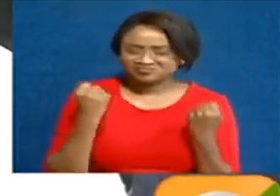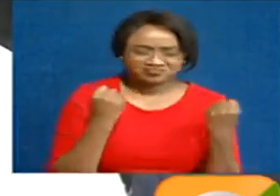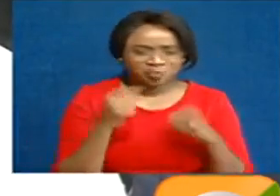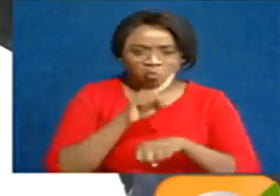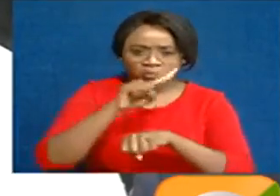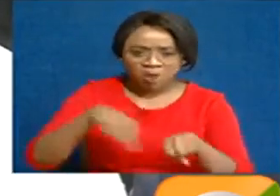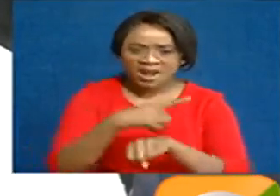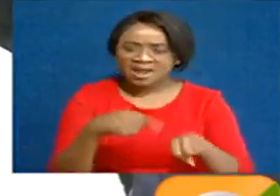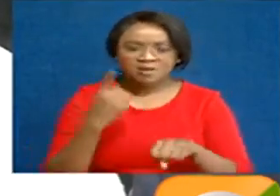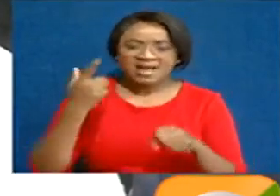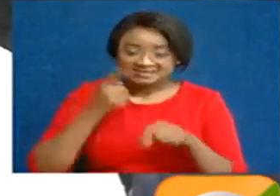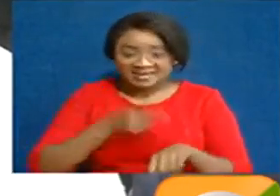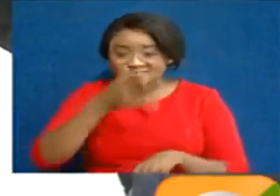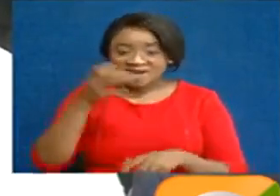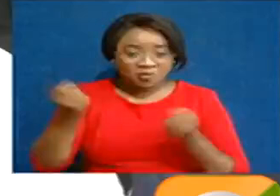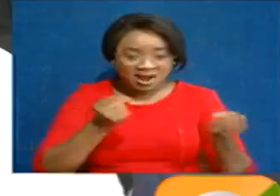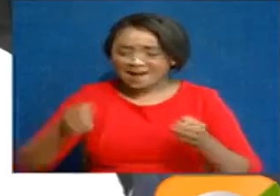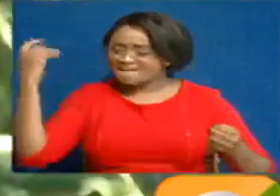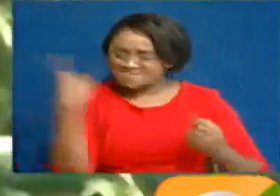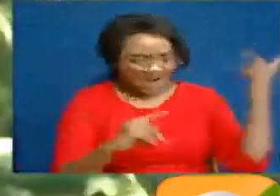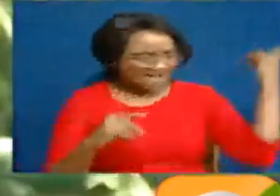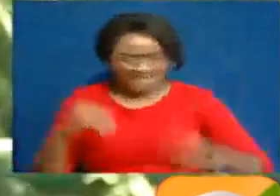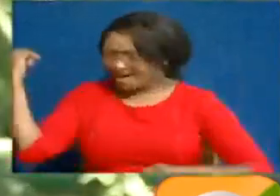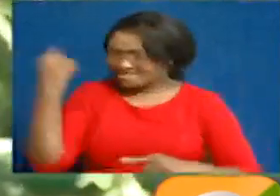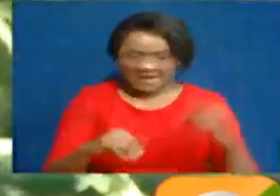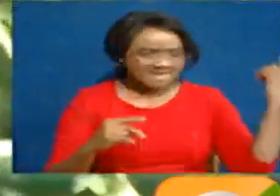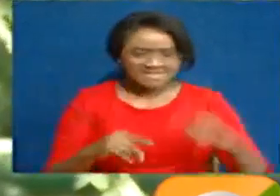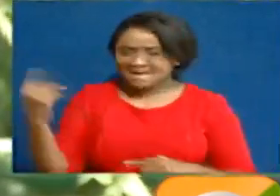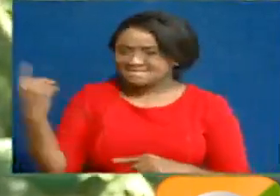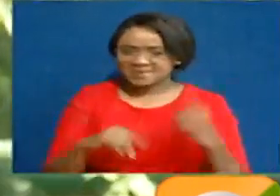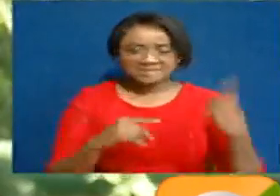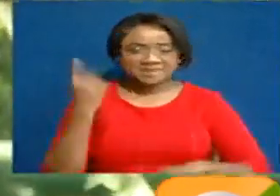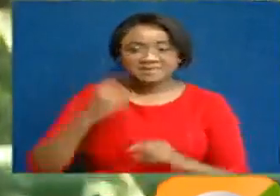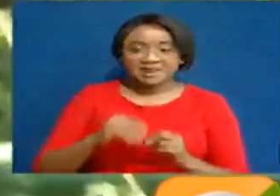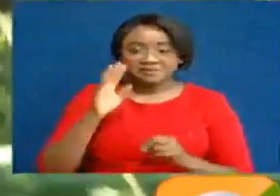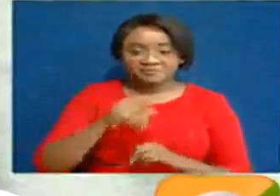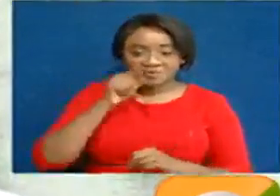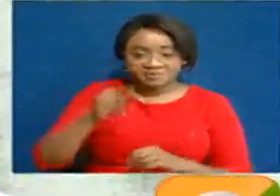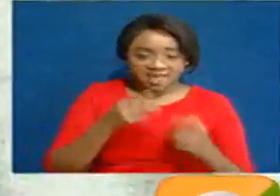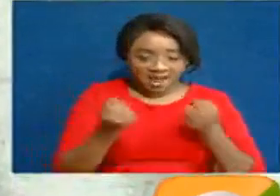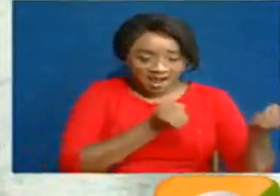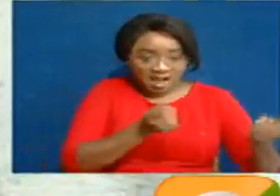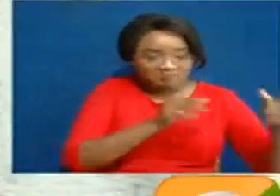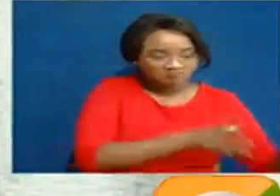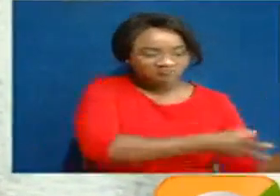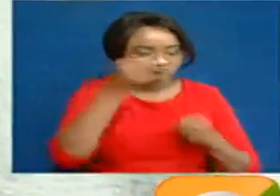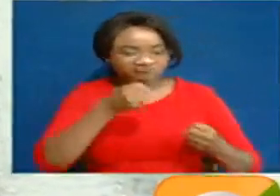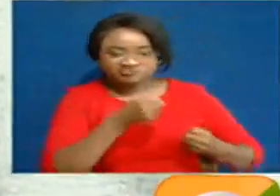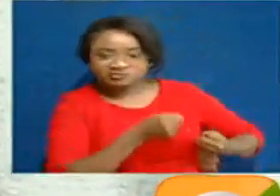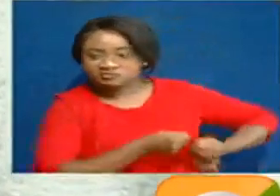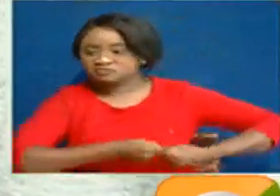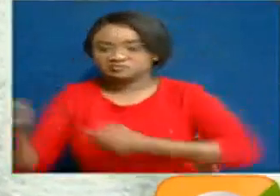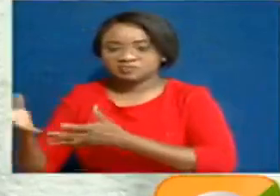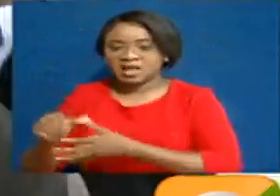while all the time I was assaulted until we came to a sudden stop. Hapa aliondolewa kutoka gari moja na kuwekwa ndani ya gari